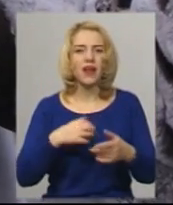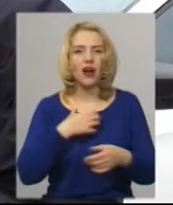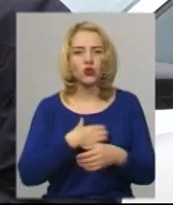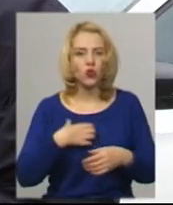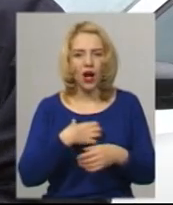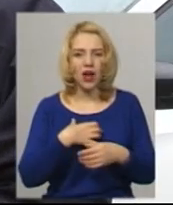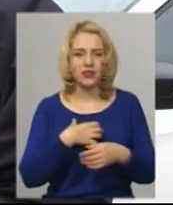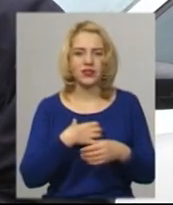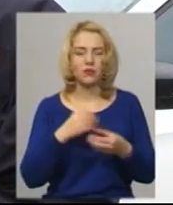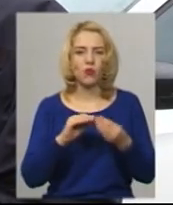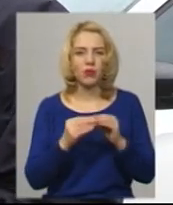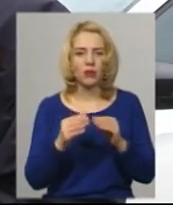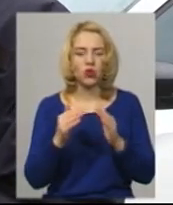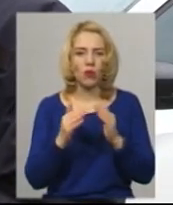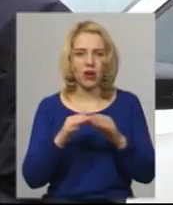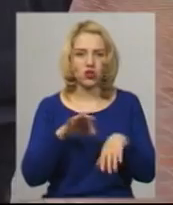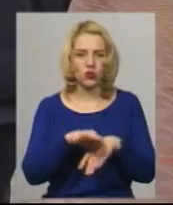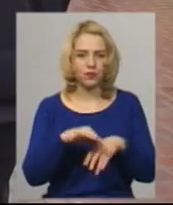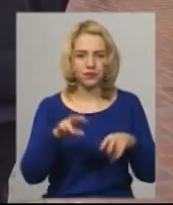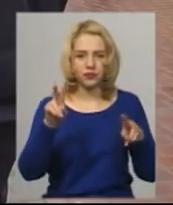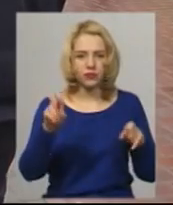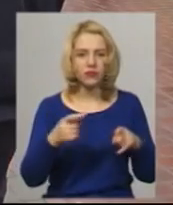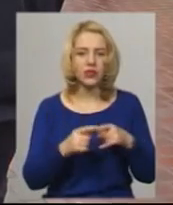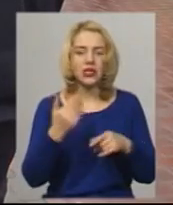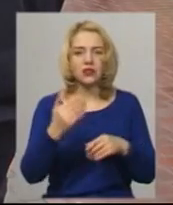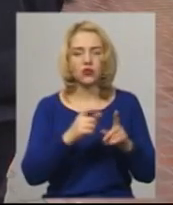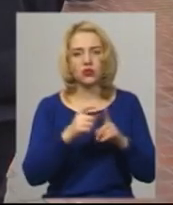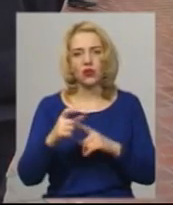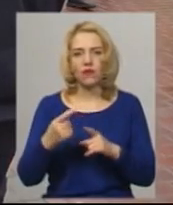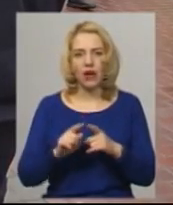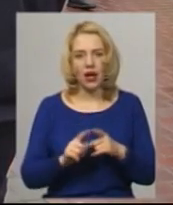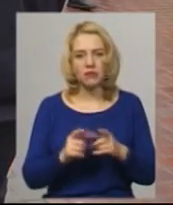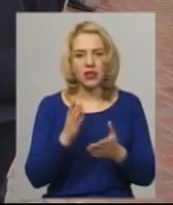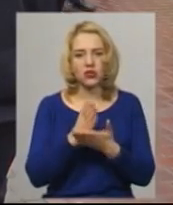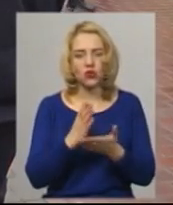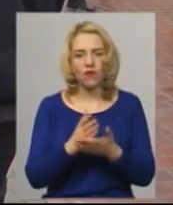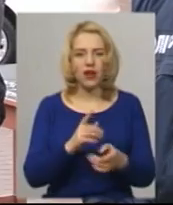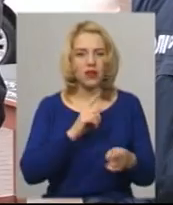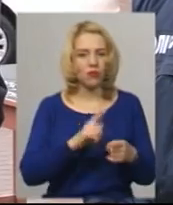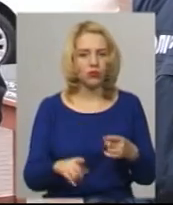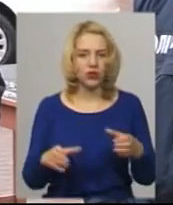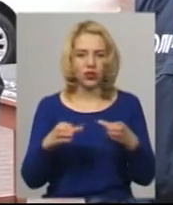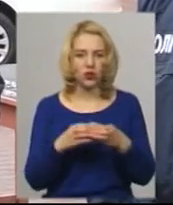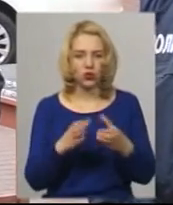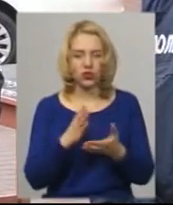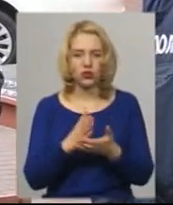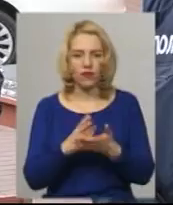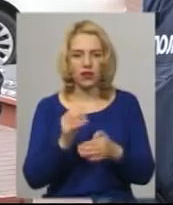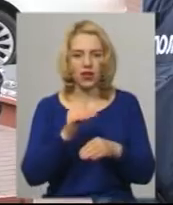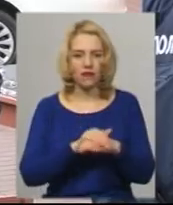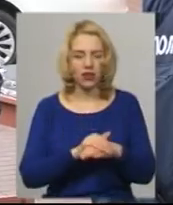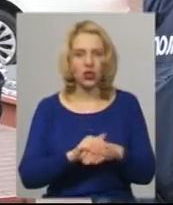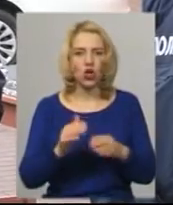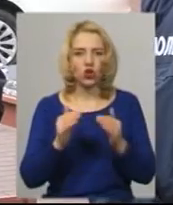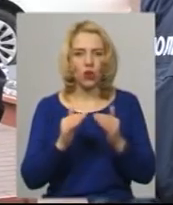каже дільничий офіцер міської поліції Віталій Наглій. За його словами, за 3 місяці існування мобільних груп реагування на факти домашнього насильства здійснено виїзд